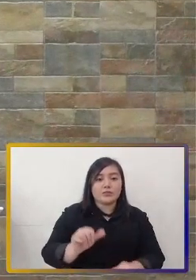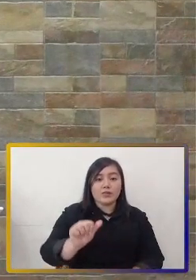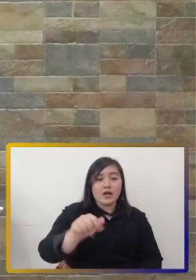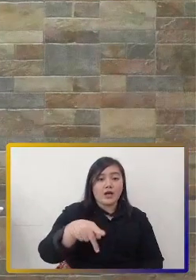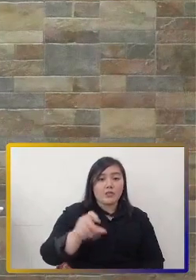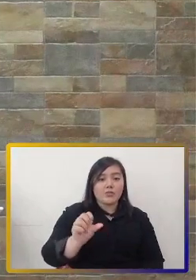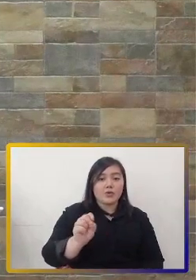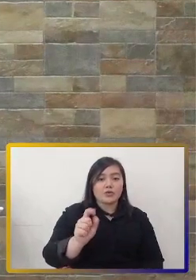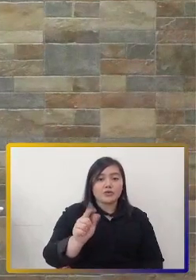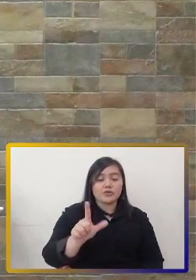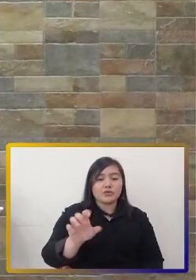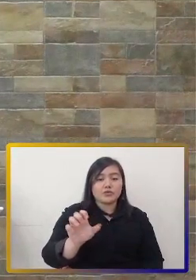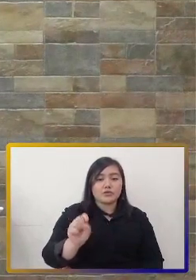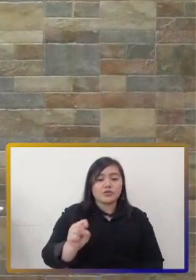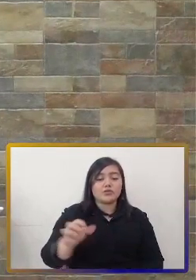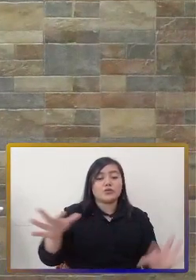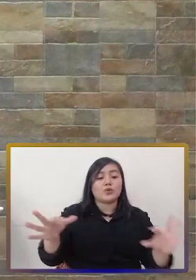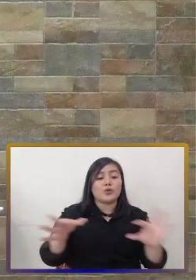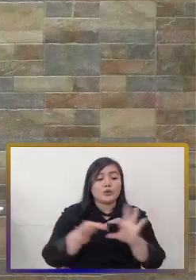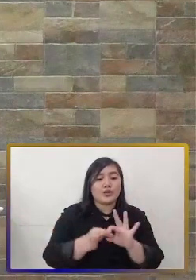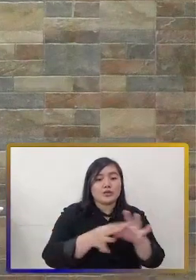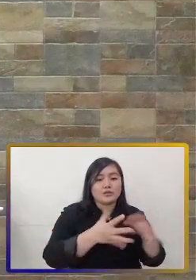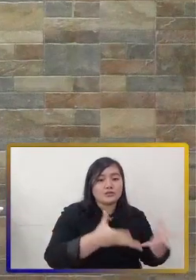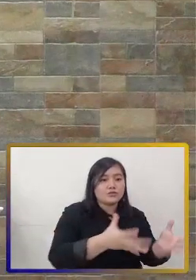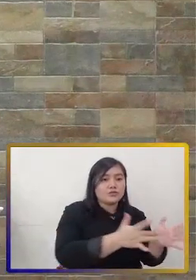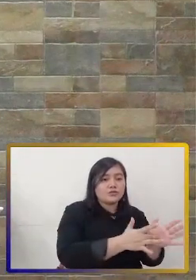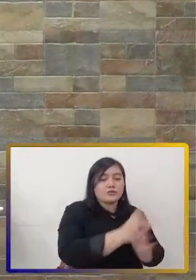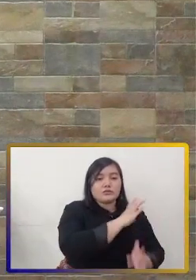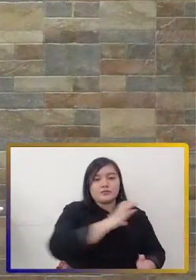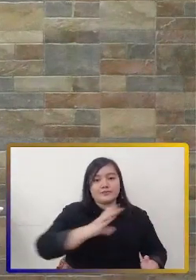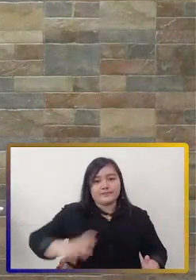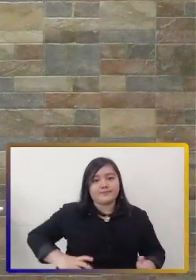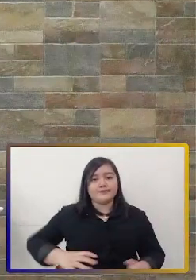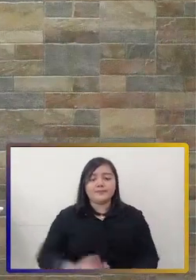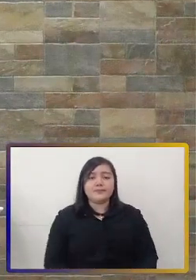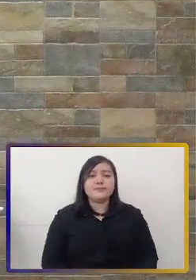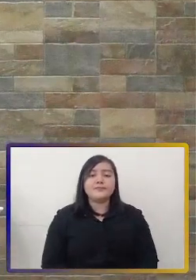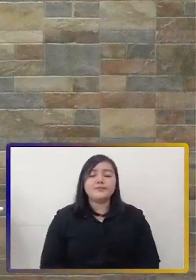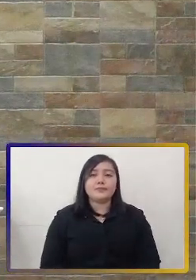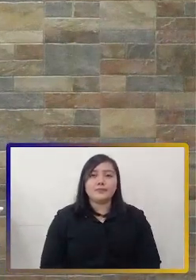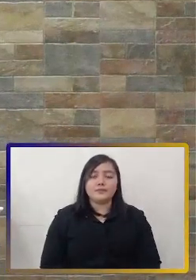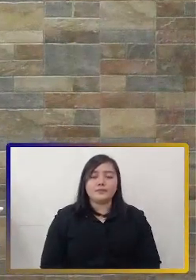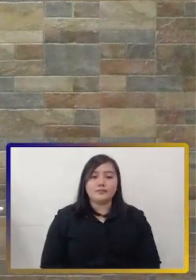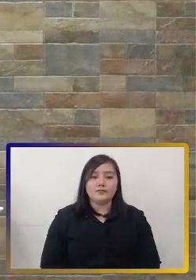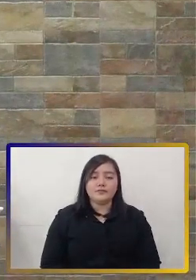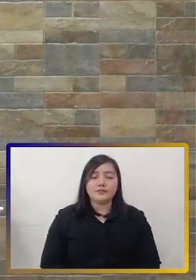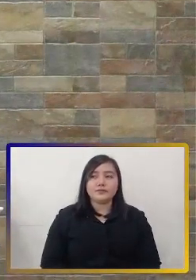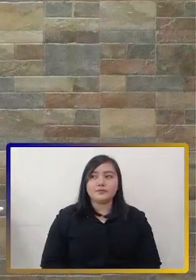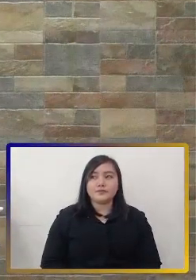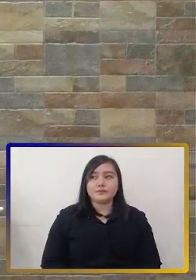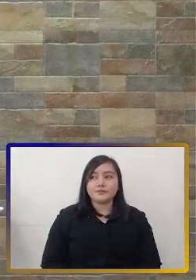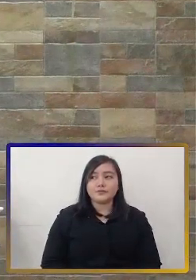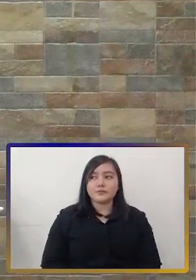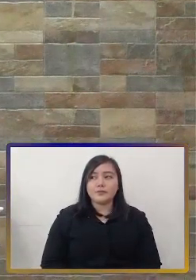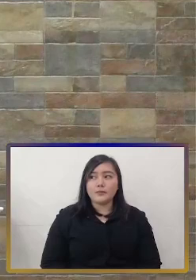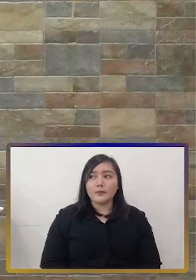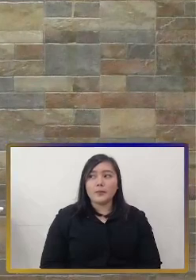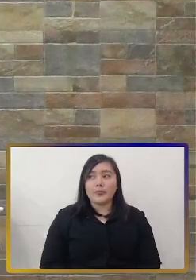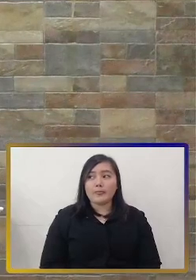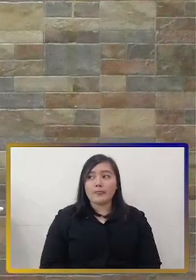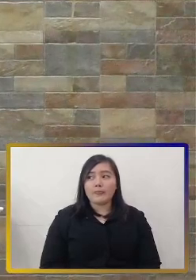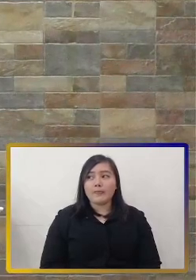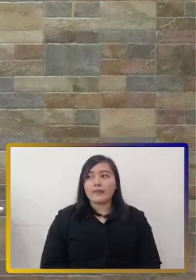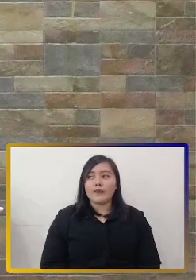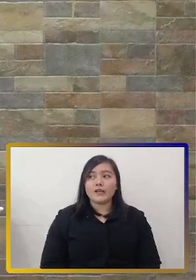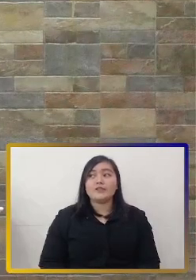are linked saan? To the apostles and of course from the apostles to the Lord Jesus Christ. So